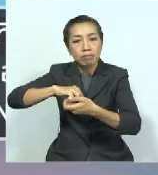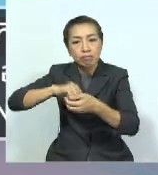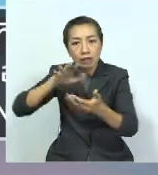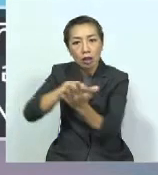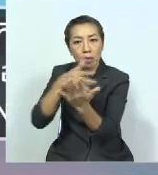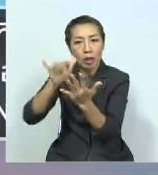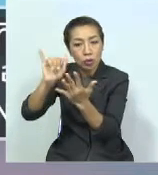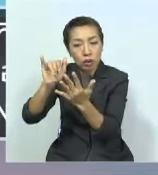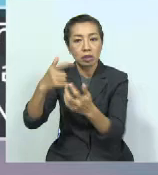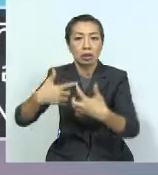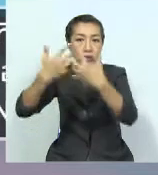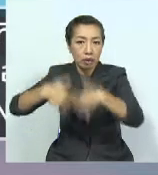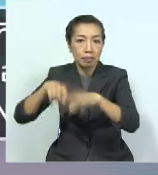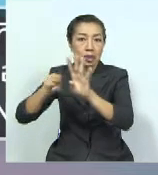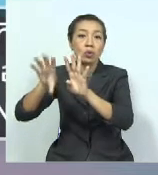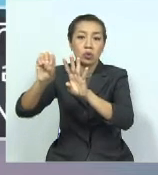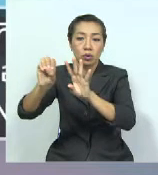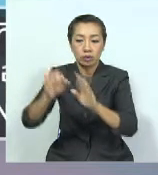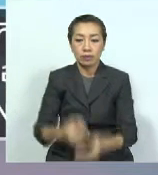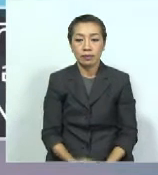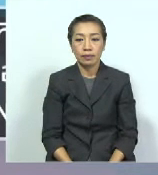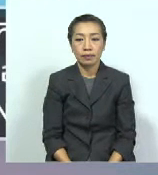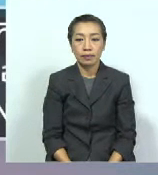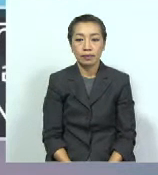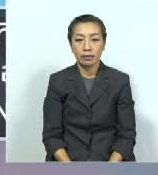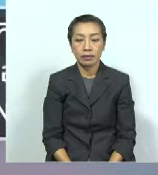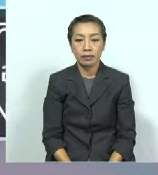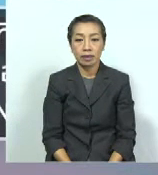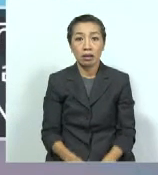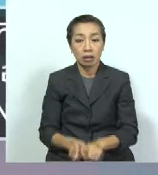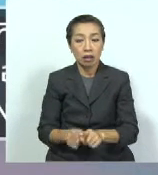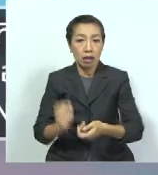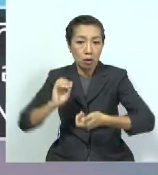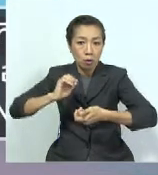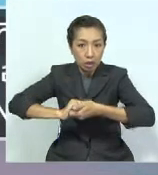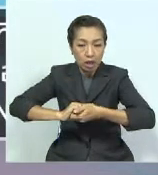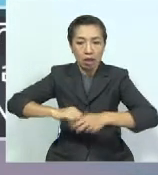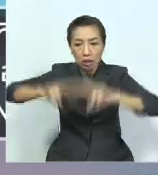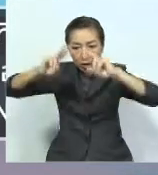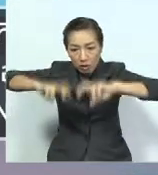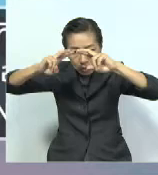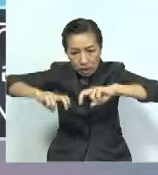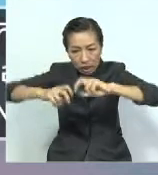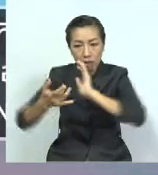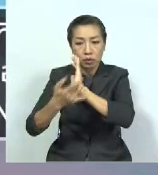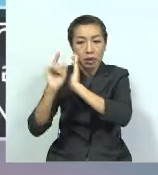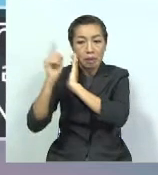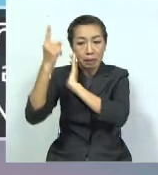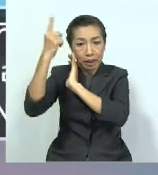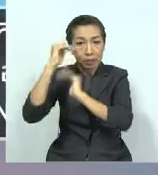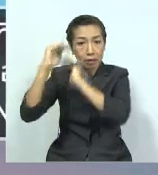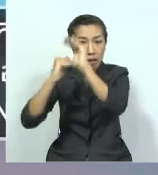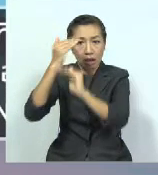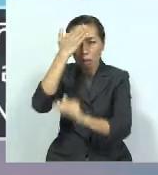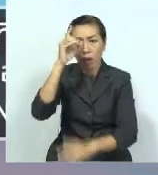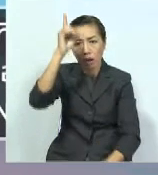าสตร์โดยเฉพาะด้านอุตสาหกรรม 4.0ความร่วมมือด้านการวิจัยและพัฒนาเทคโนโลยีเนื่องจาก